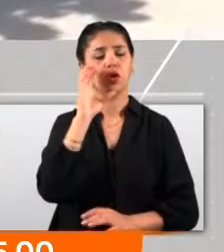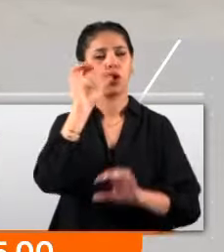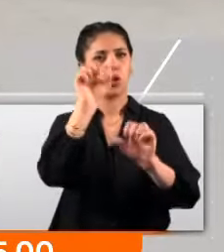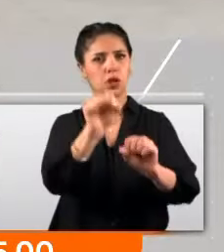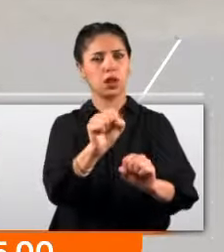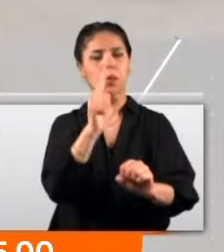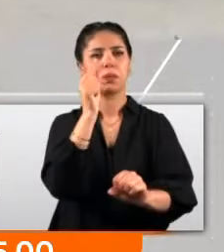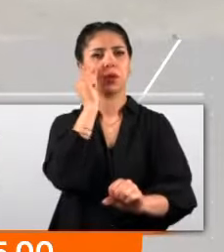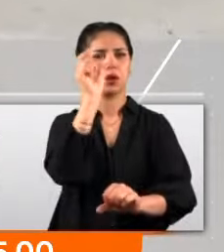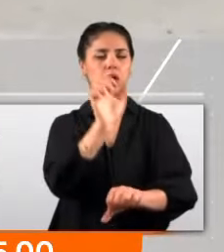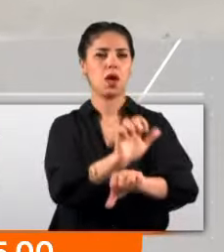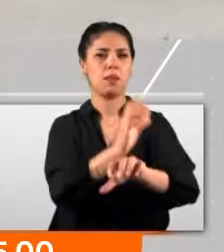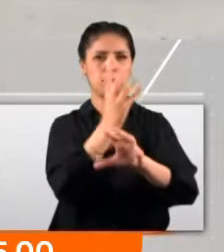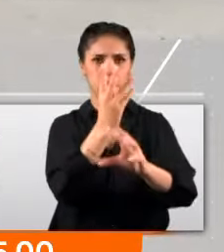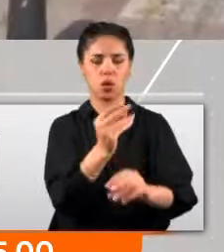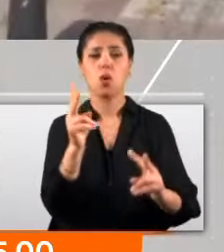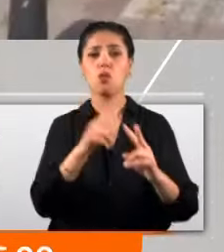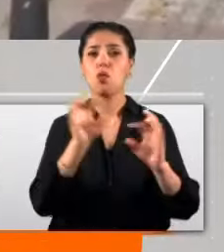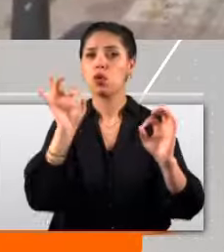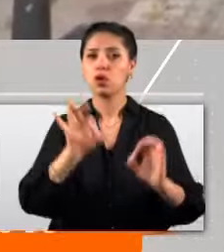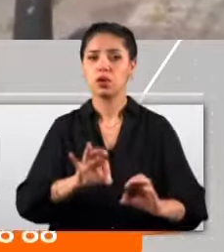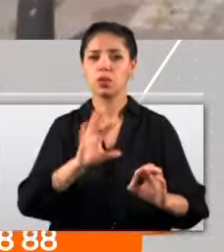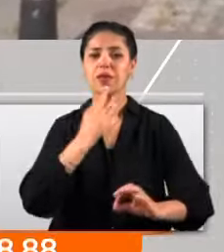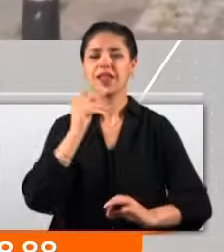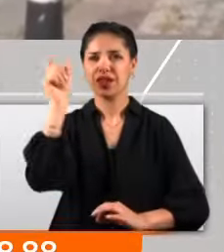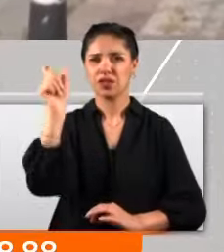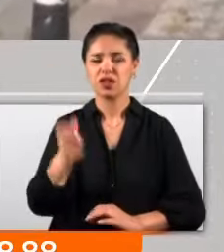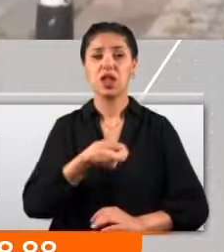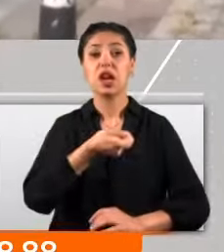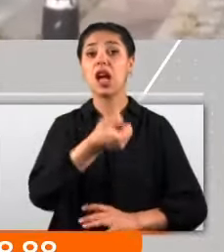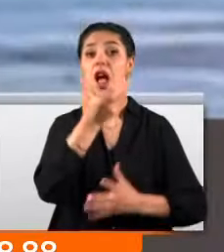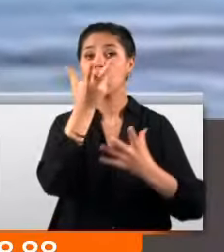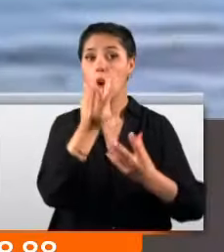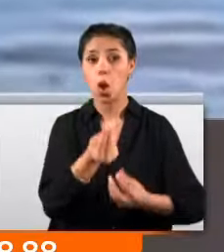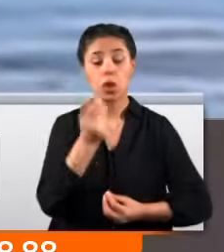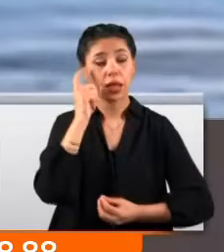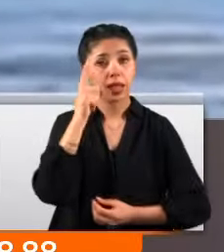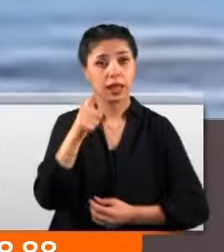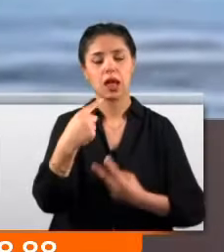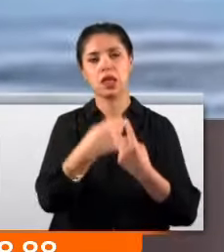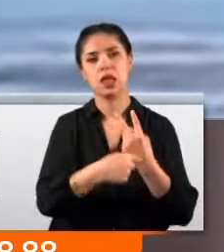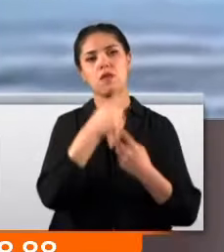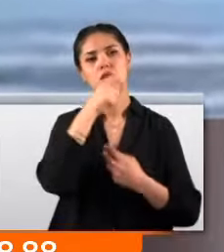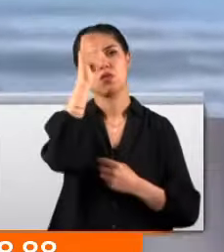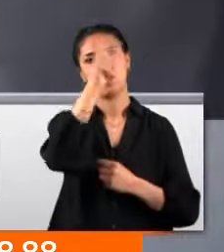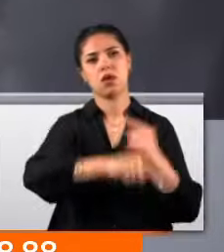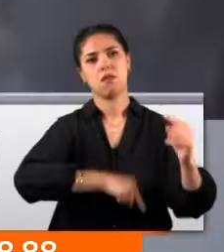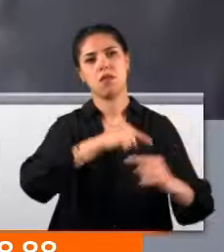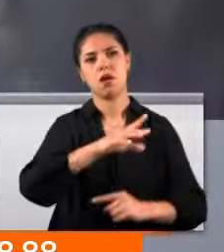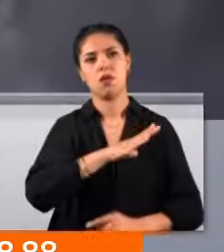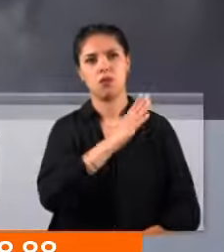biri de tutuklanmıştı. Polis şimdi her yerde genç kızın katili olduğu iddia edilen Yavuz Güngör'ü arıyor.